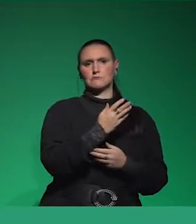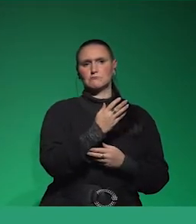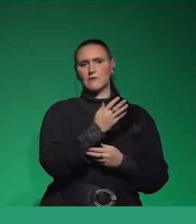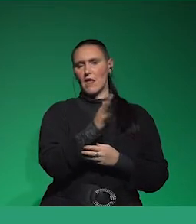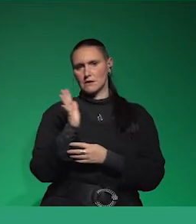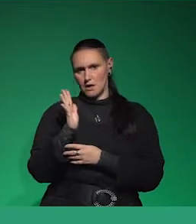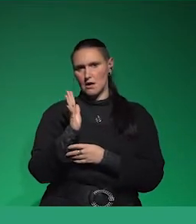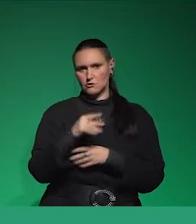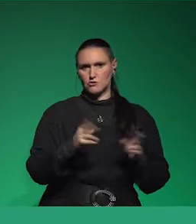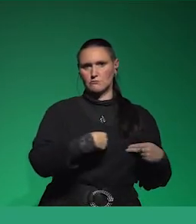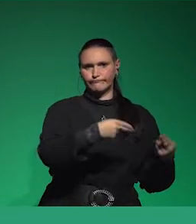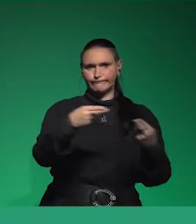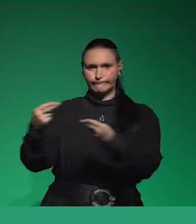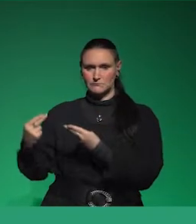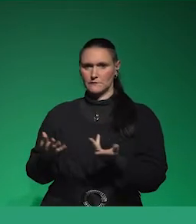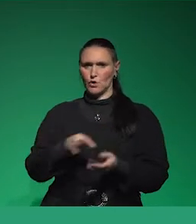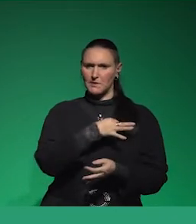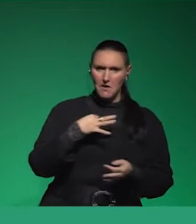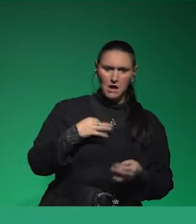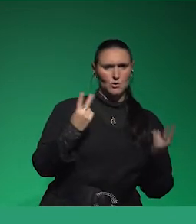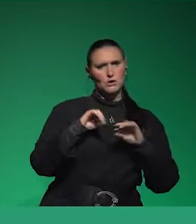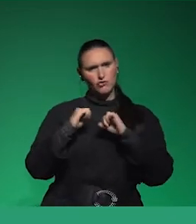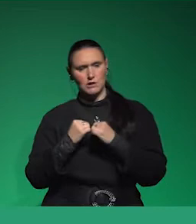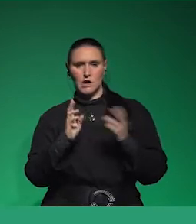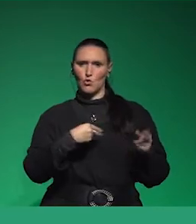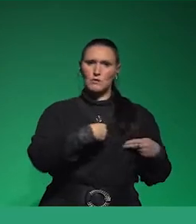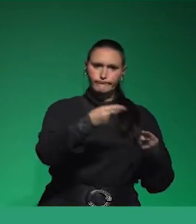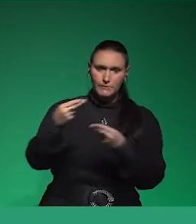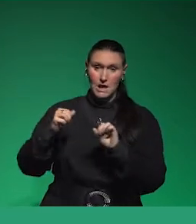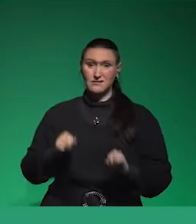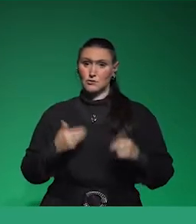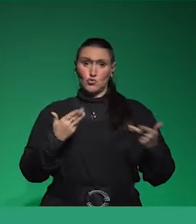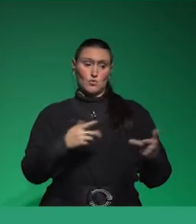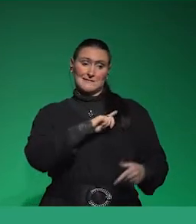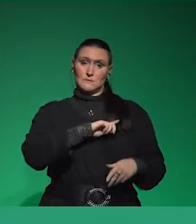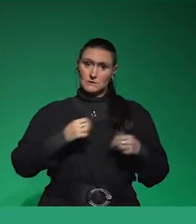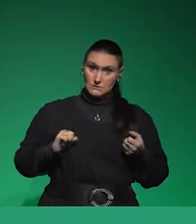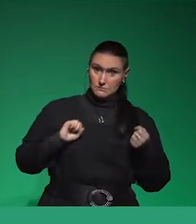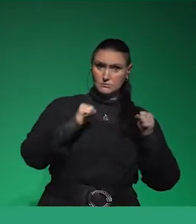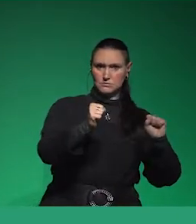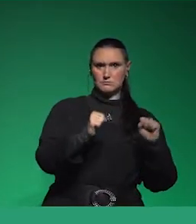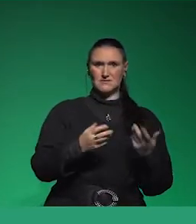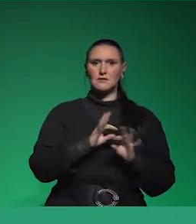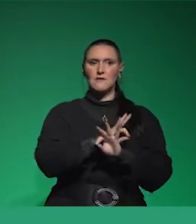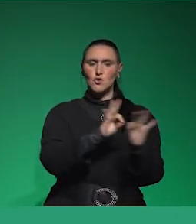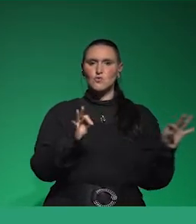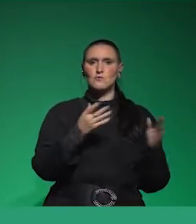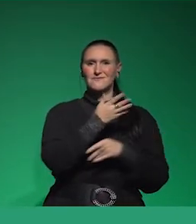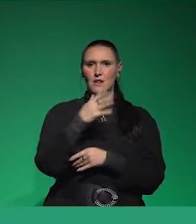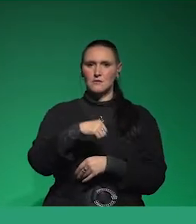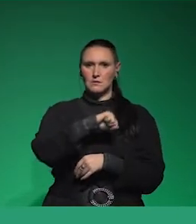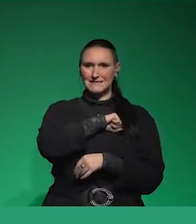Wälder. Und das ist also ein Beitrag für unsere Waldbesitzer in Hessen, aber es ist